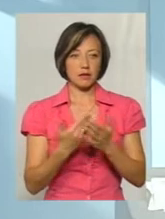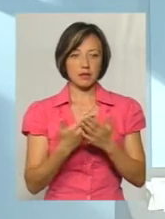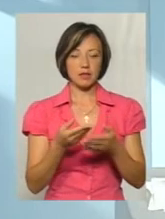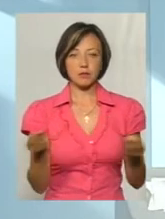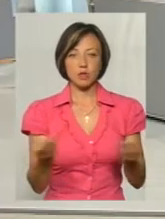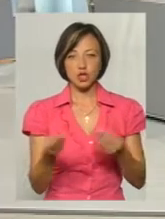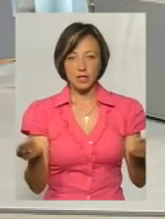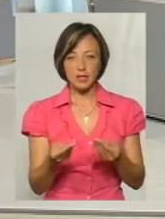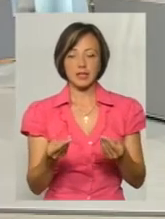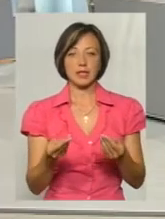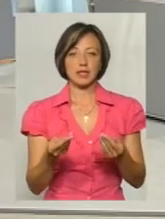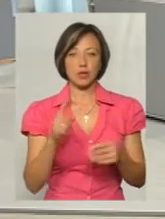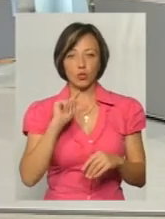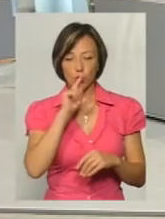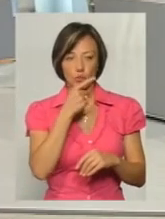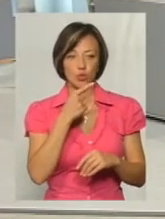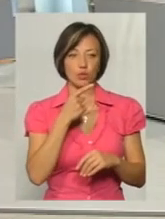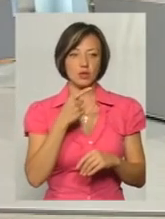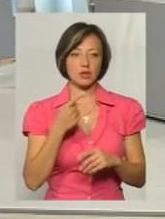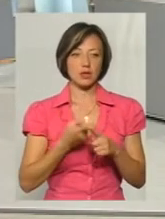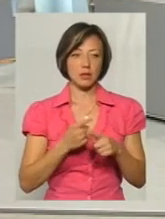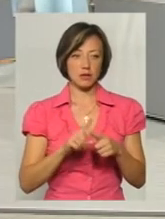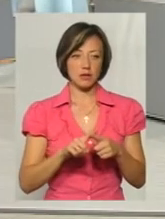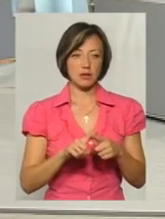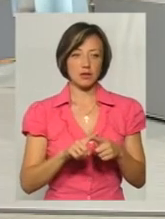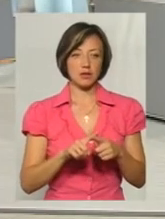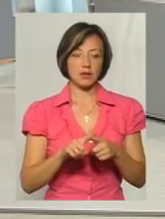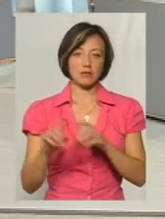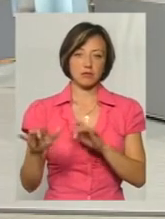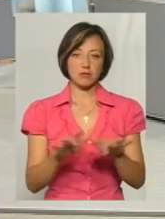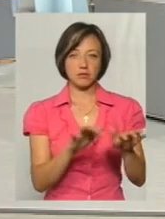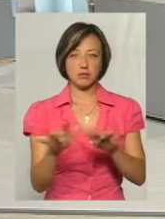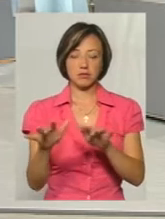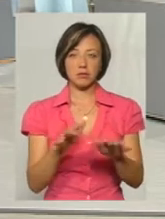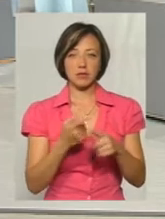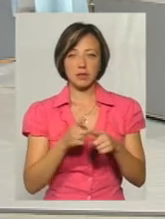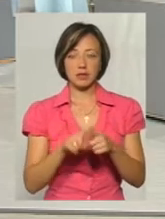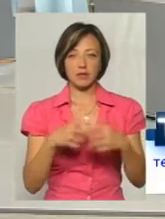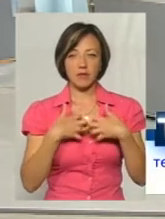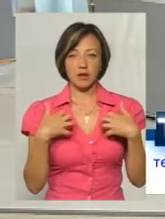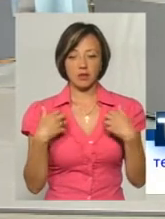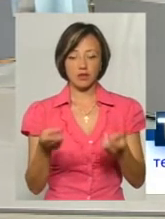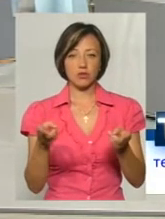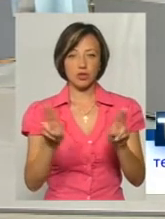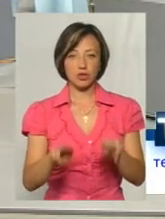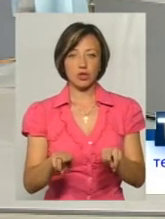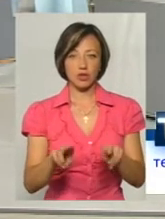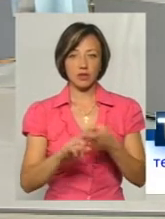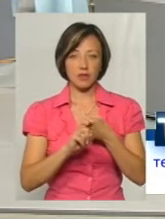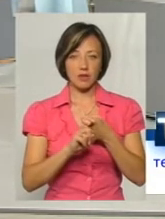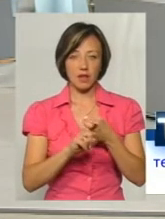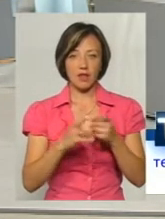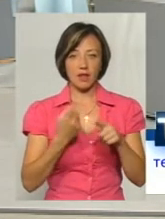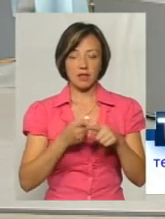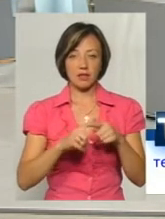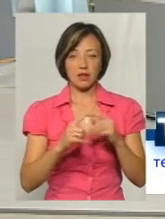зерно пшениці, кукурудза, вони мігрують. От, і, відповідно, залишаючи збудника навіть на